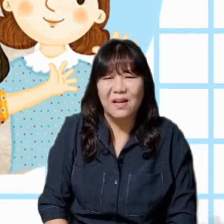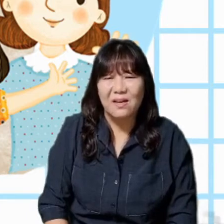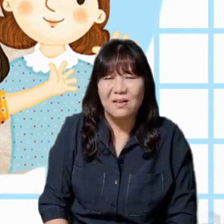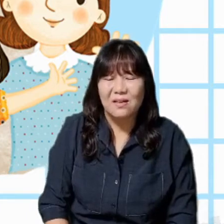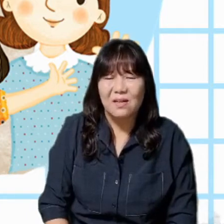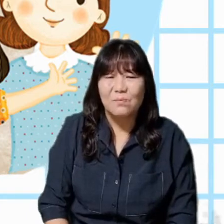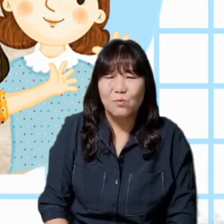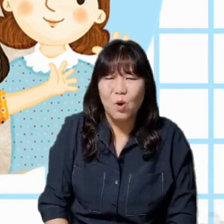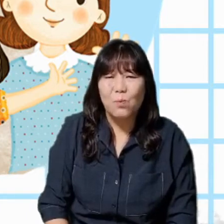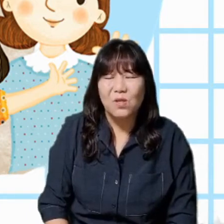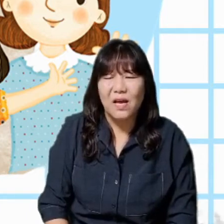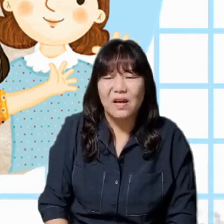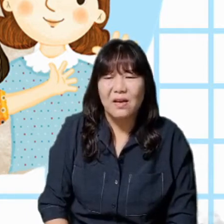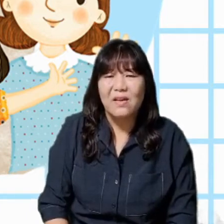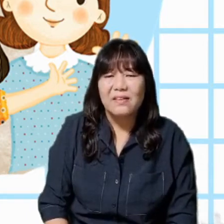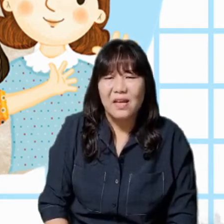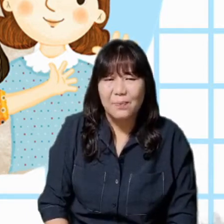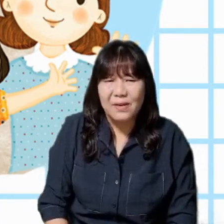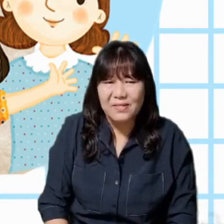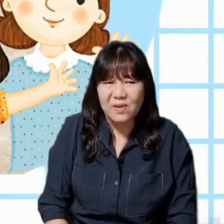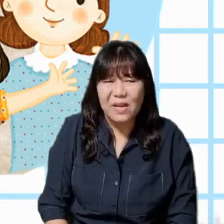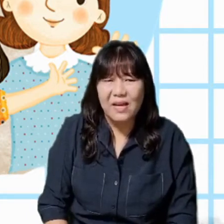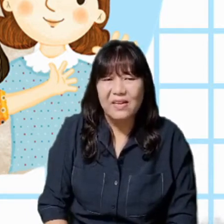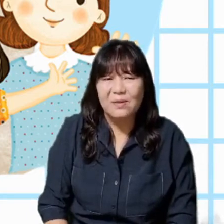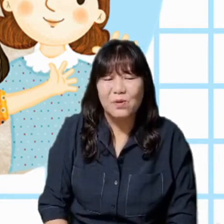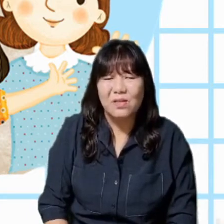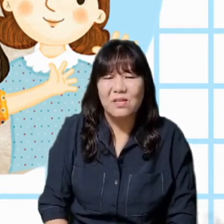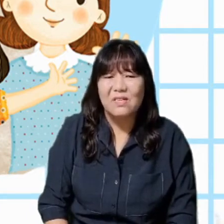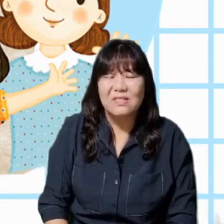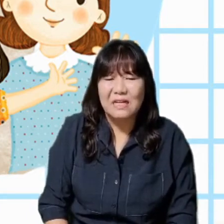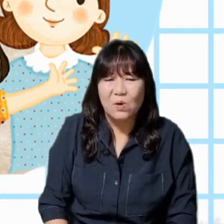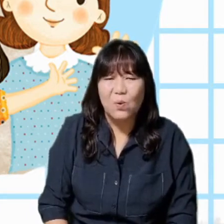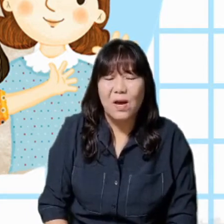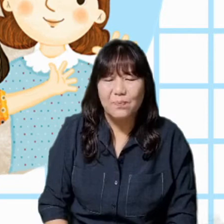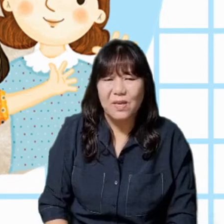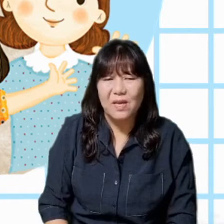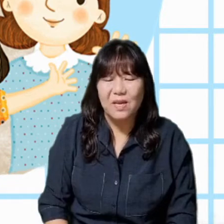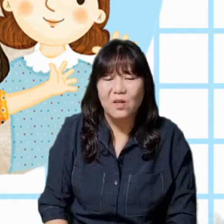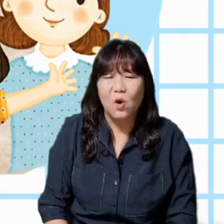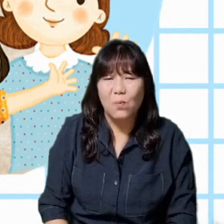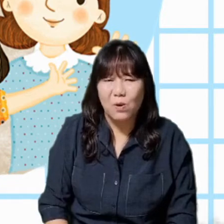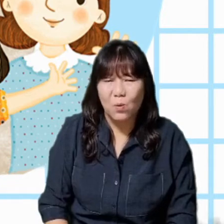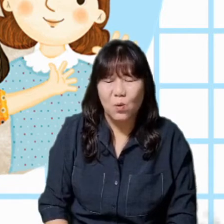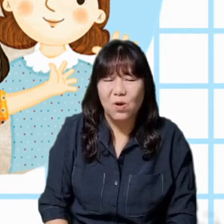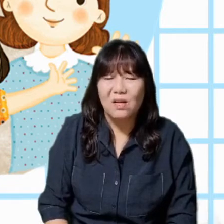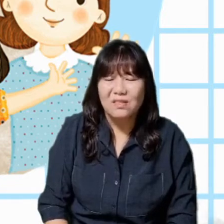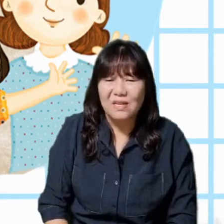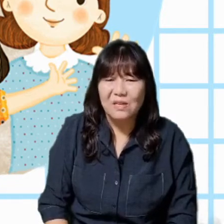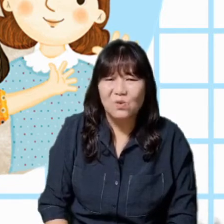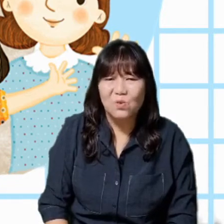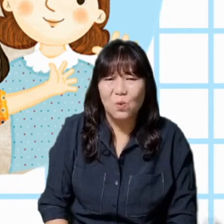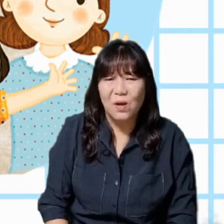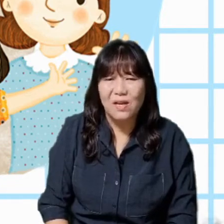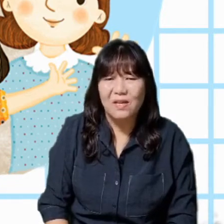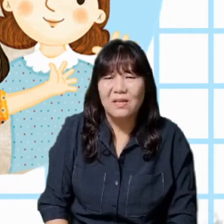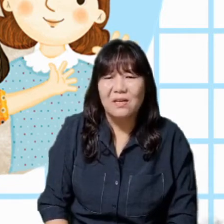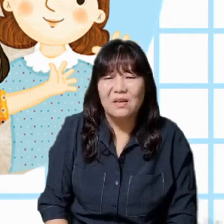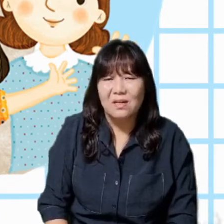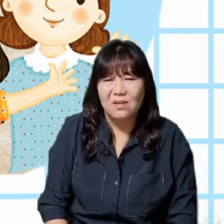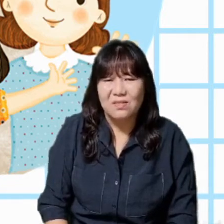것입니다. 무엇보다 에베네살의 하나님을 자녀와 함께 경험하고 나누는